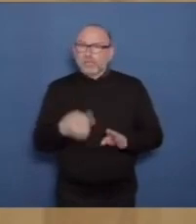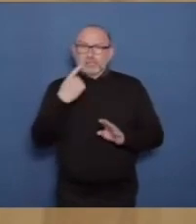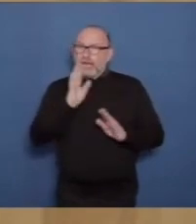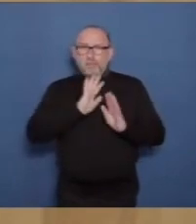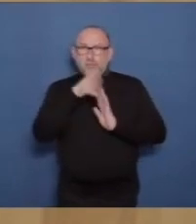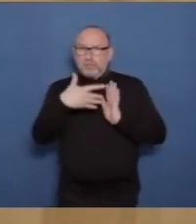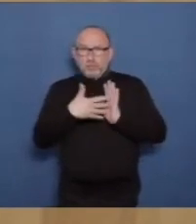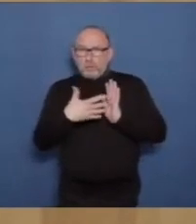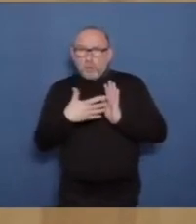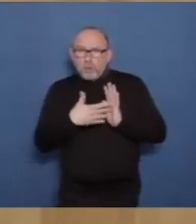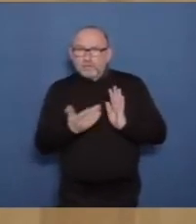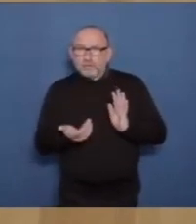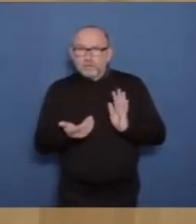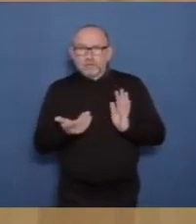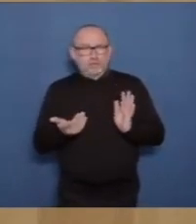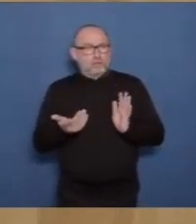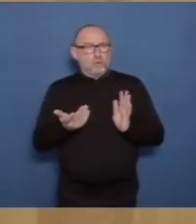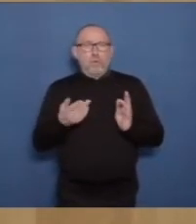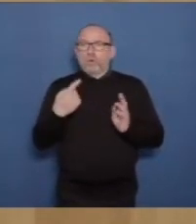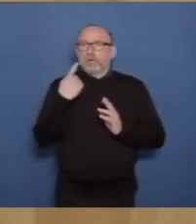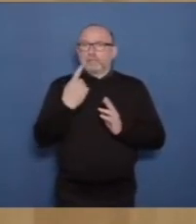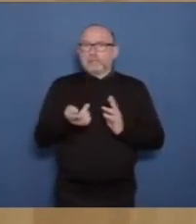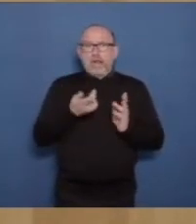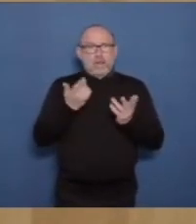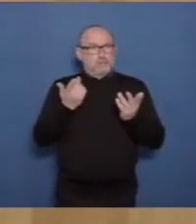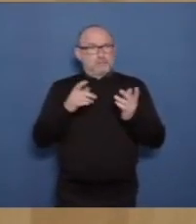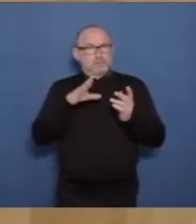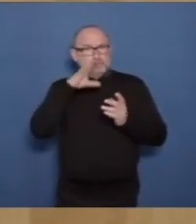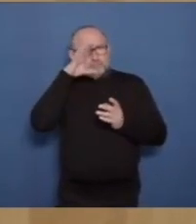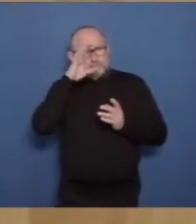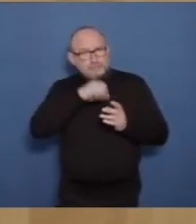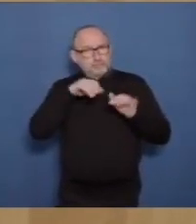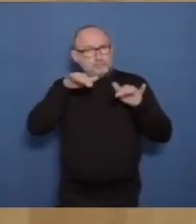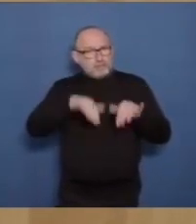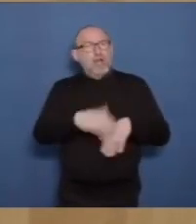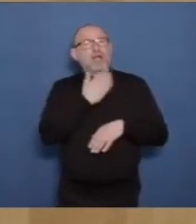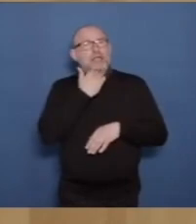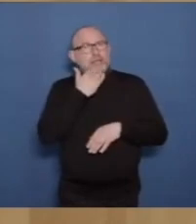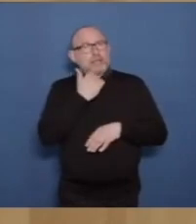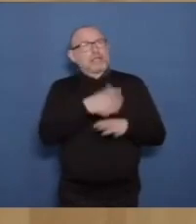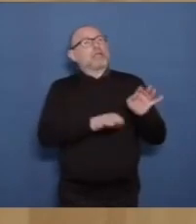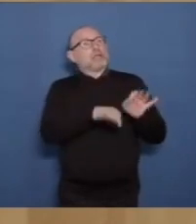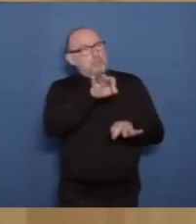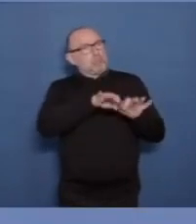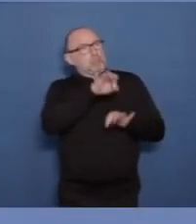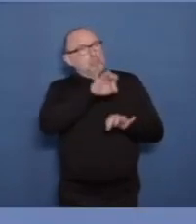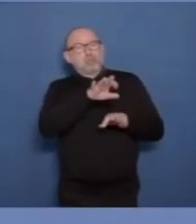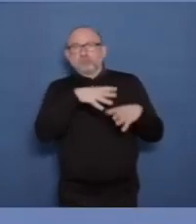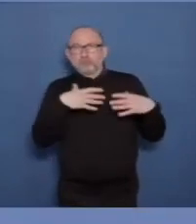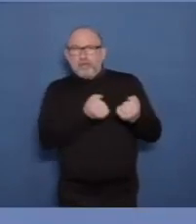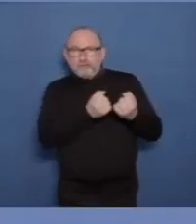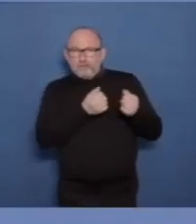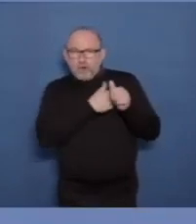nicht oder Sie haben Erkenntnisse darauf, dass Israel diese Verhältnismäßigkeit einhält?